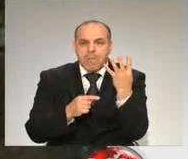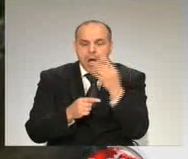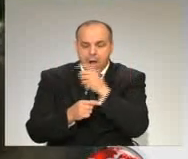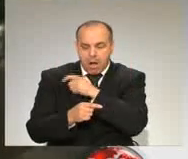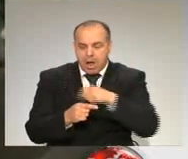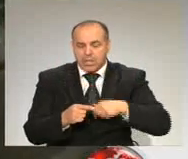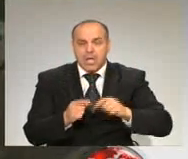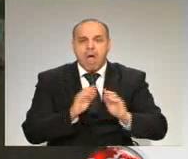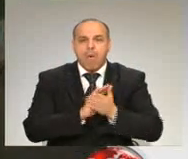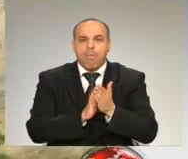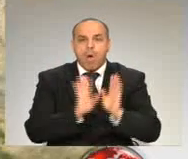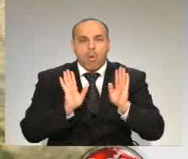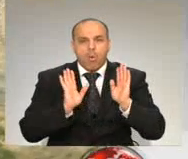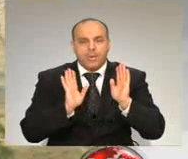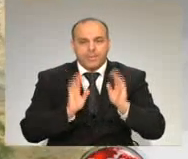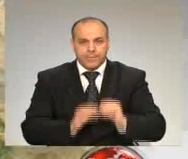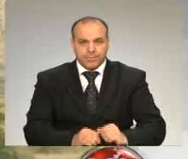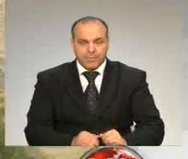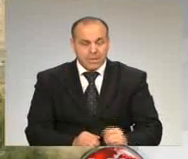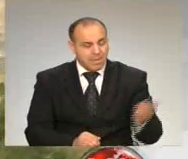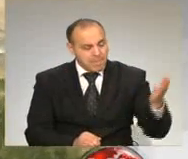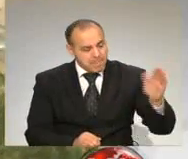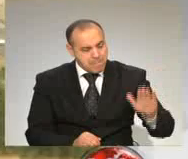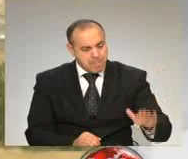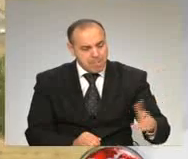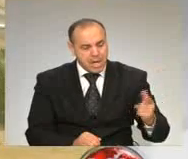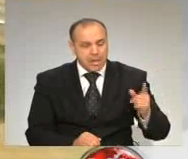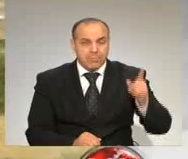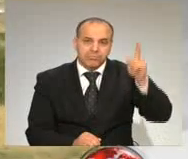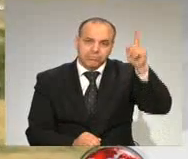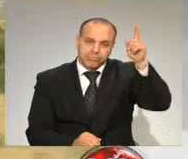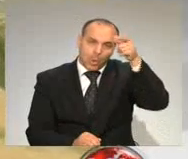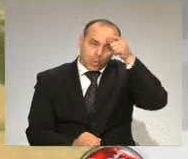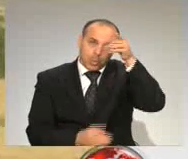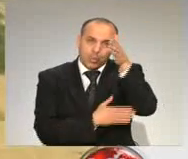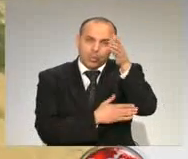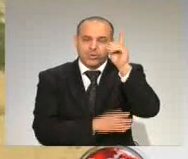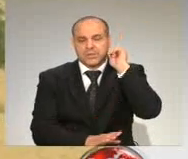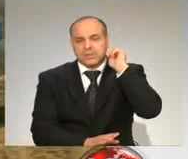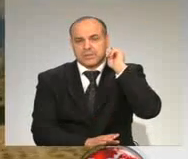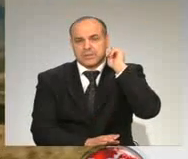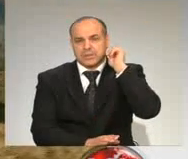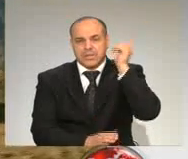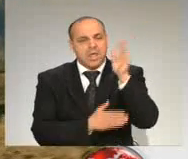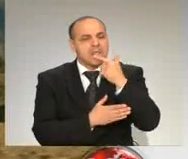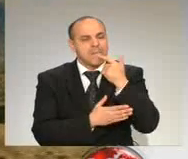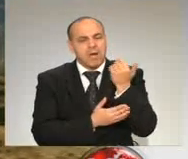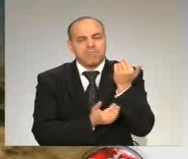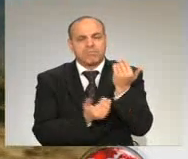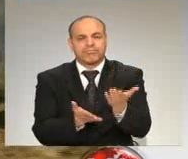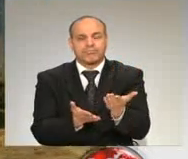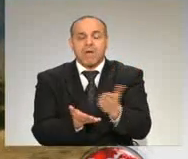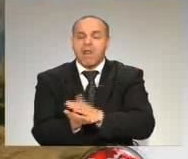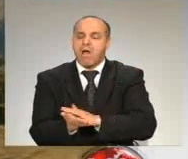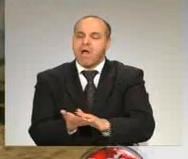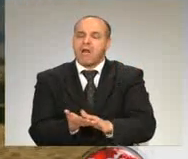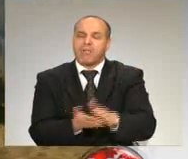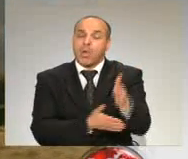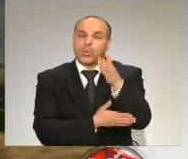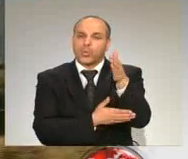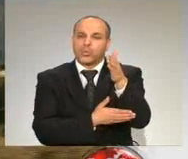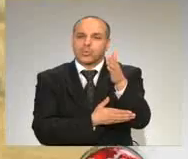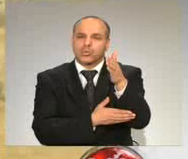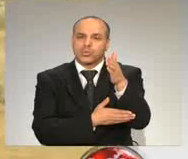4 أعوان فقط. استشهدوا في سبيل هذا الوطن وسقت دماؤهم هذه الأرض.